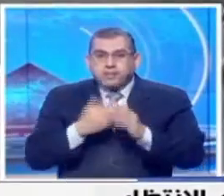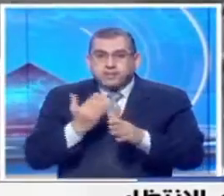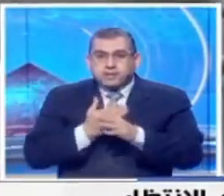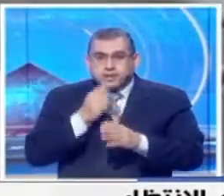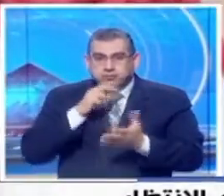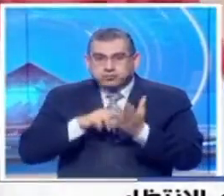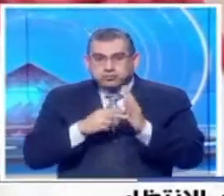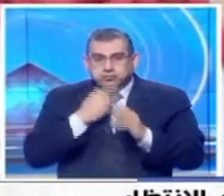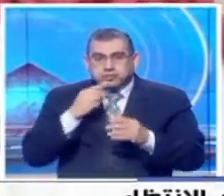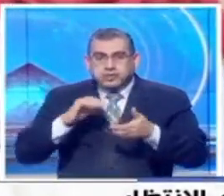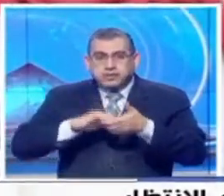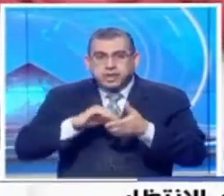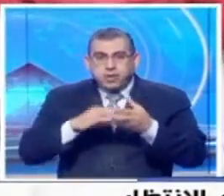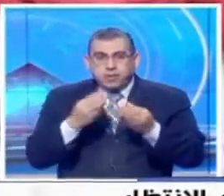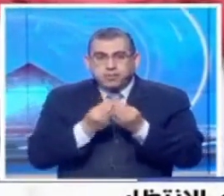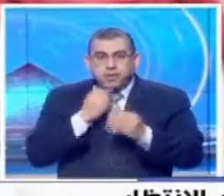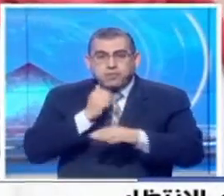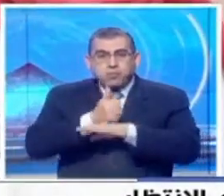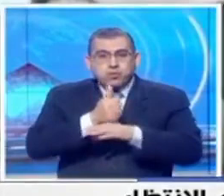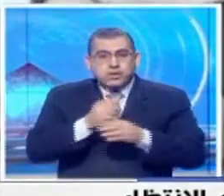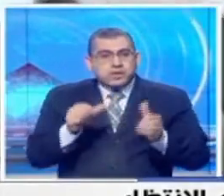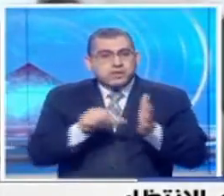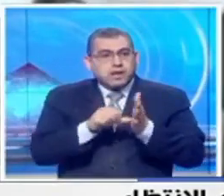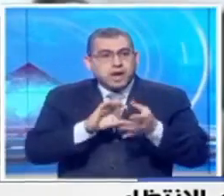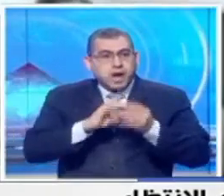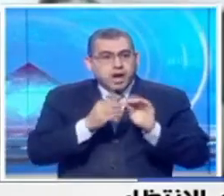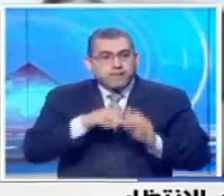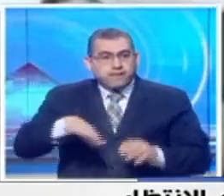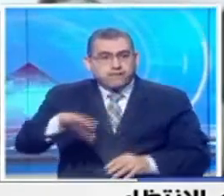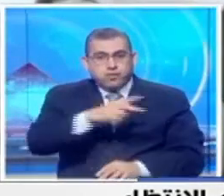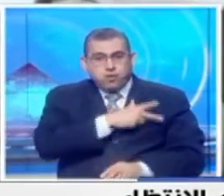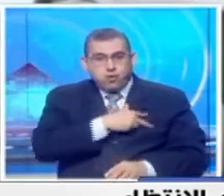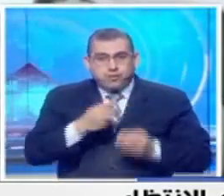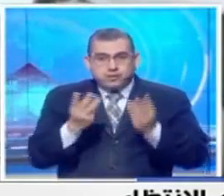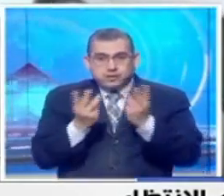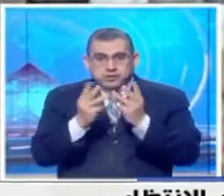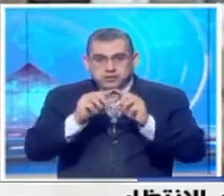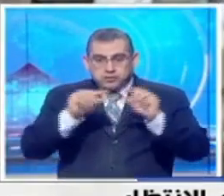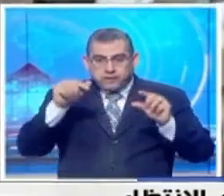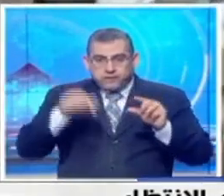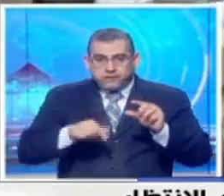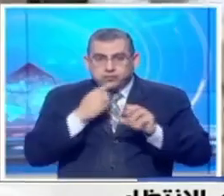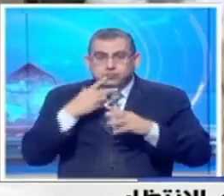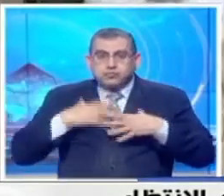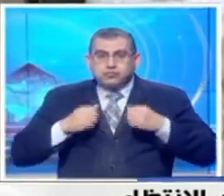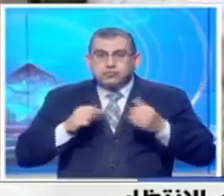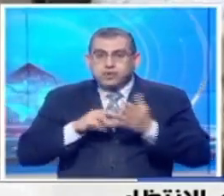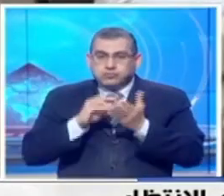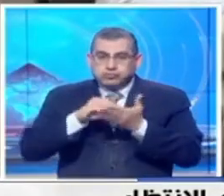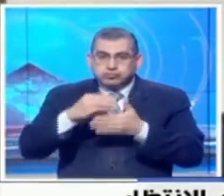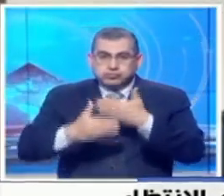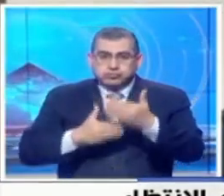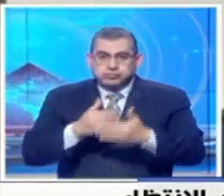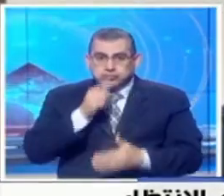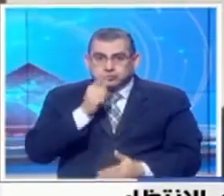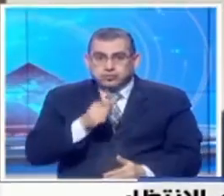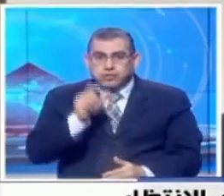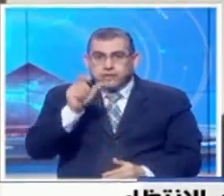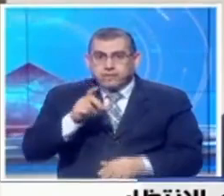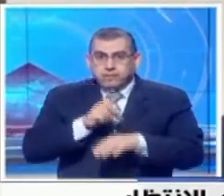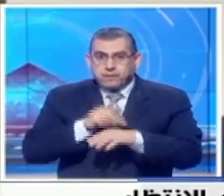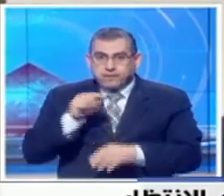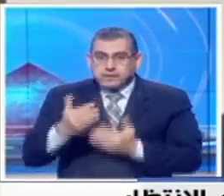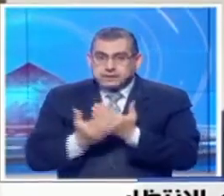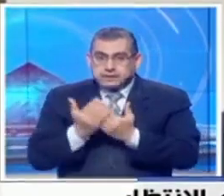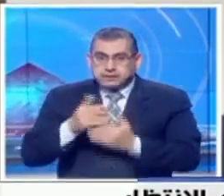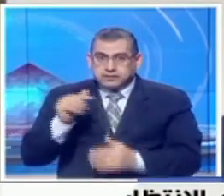مضاعفاته بالتعاون مع مؤسسات المجتمع المدني والمرضى انفسهم الذين تحسنت حالتهم بالعلاج. لو في مريض مثلا